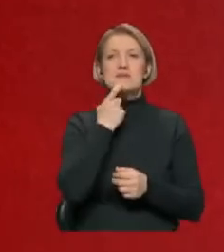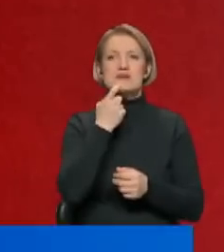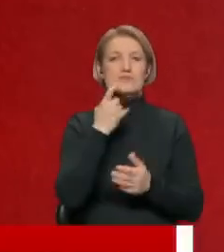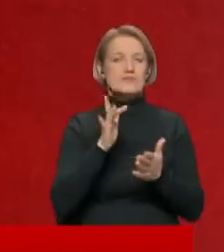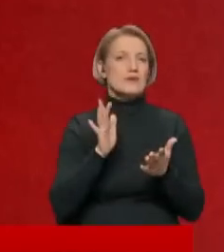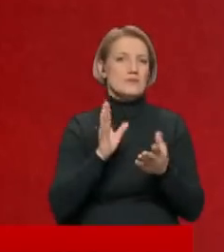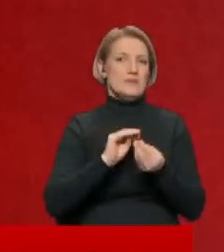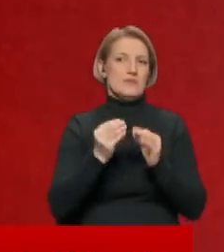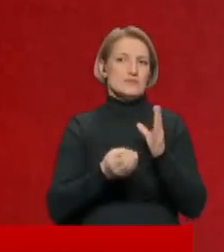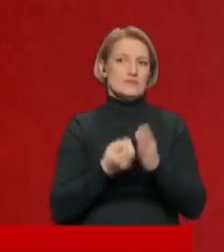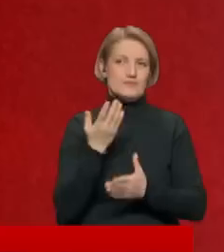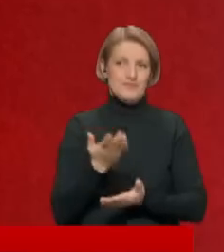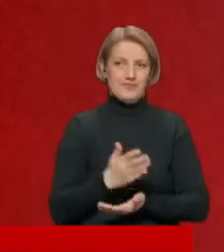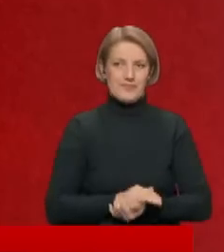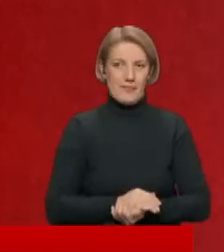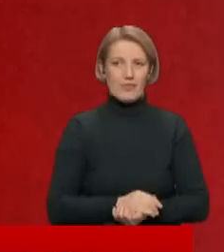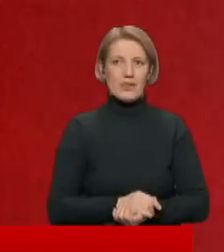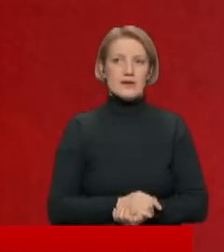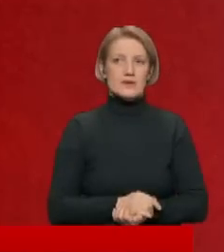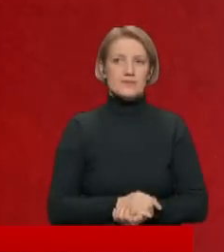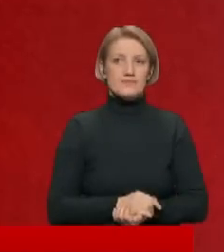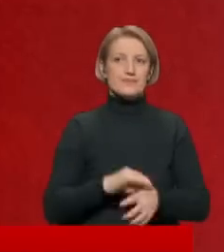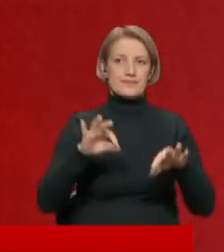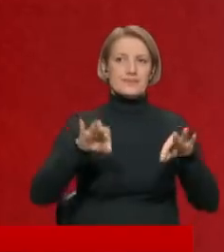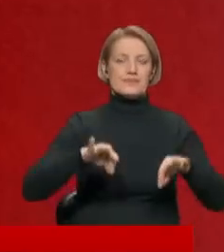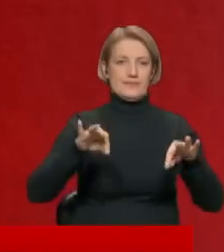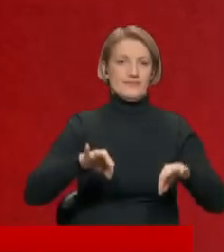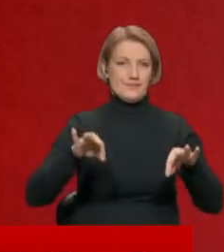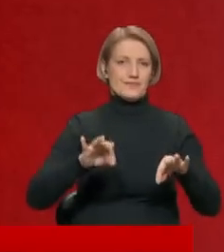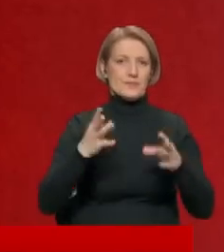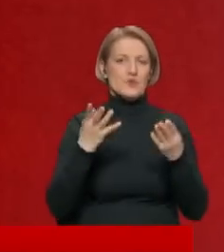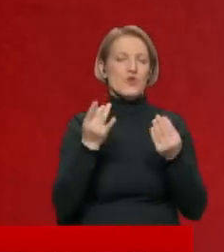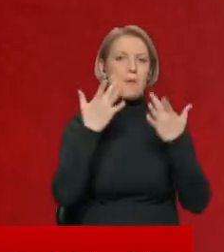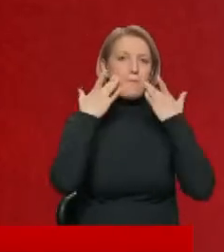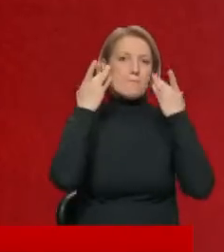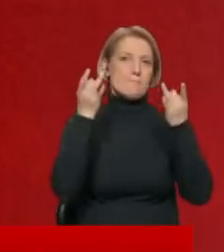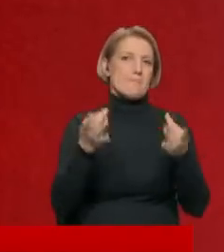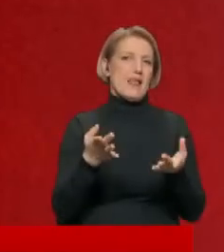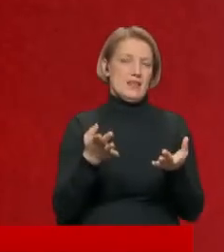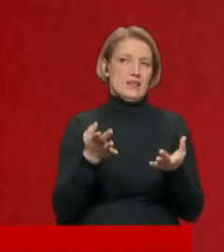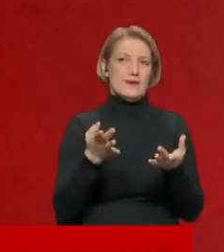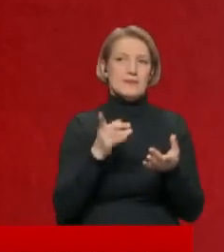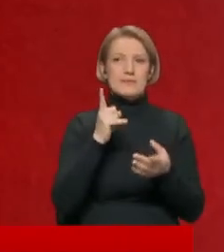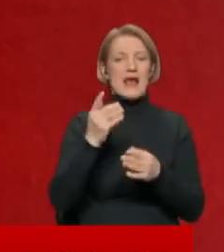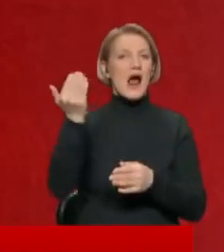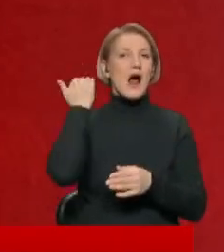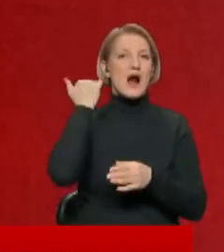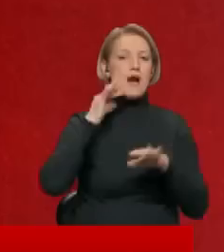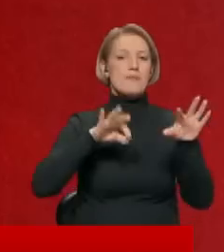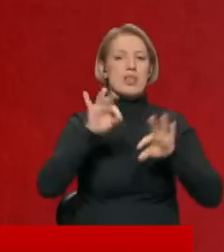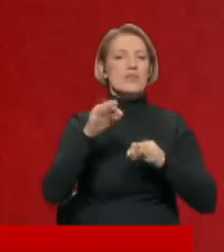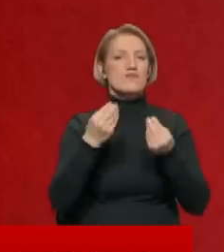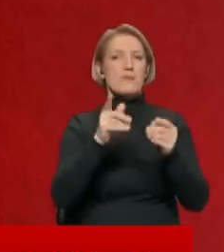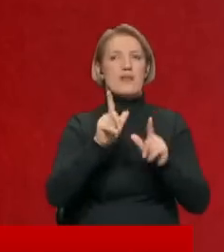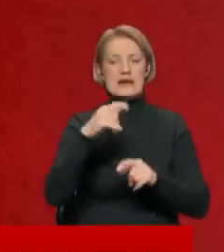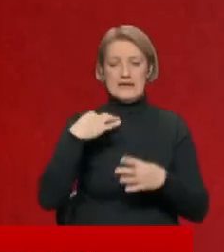mağduriyet çıkarmışlar şimdi çok aleni ya bir de bir arka planında vermek